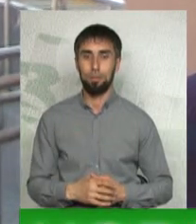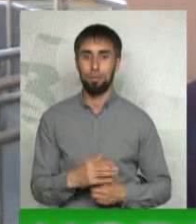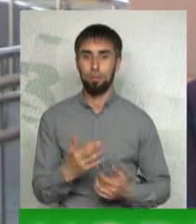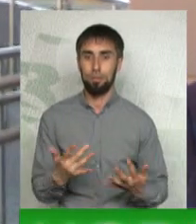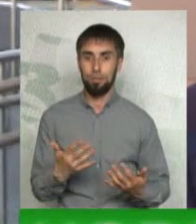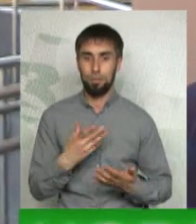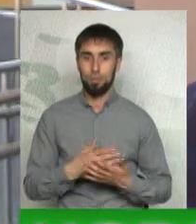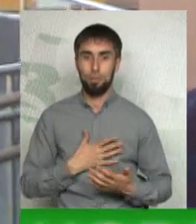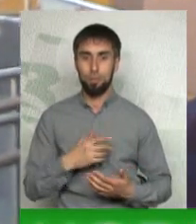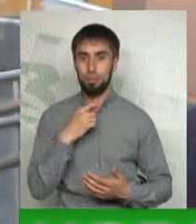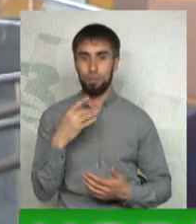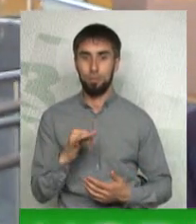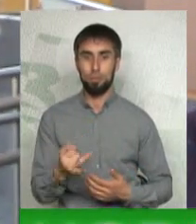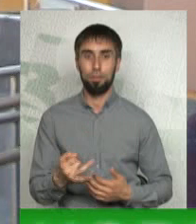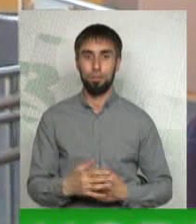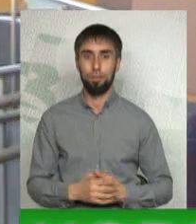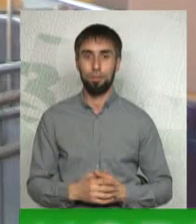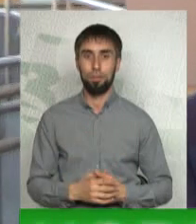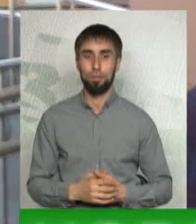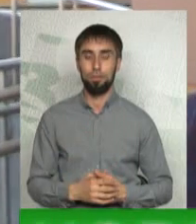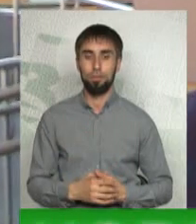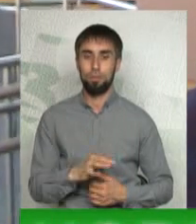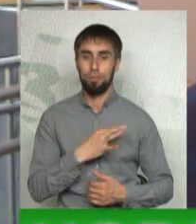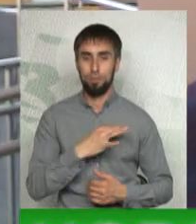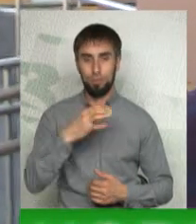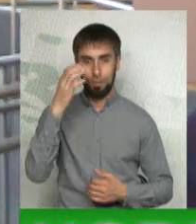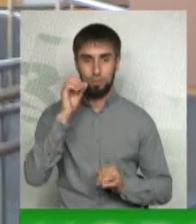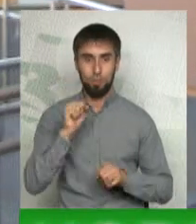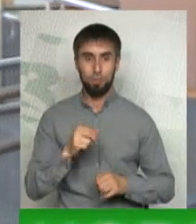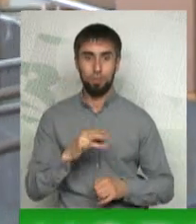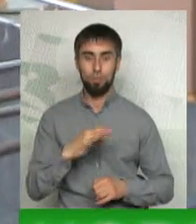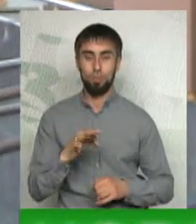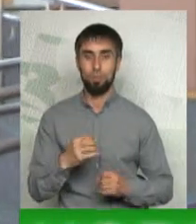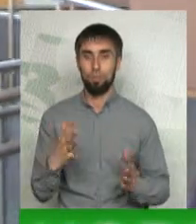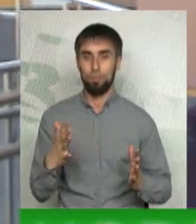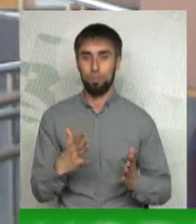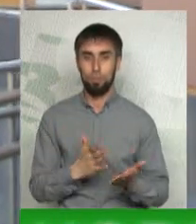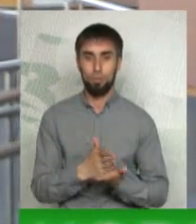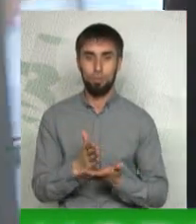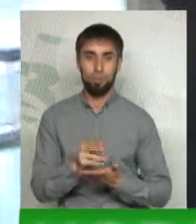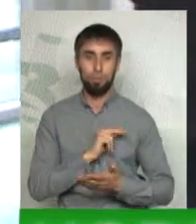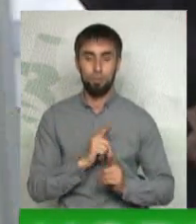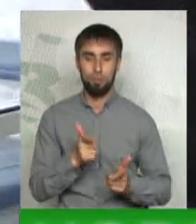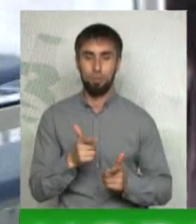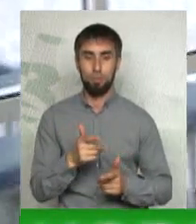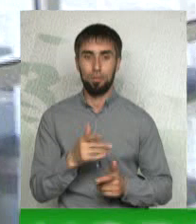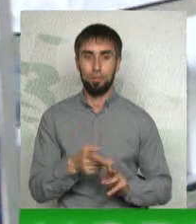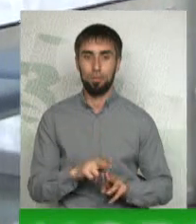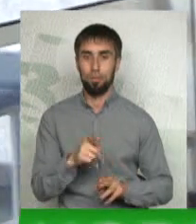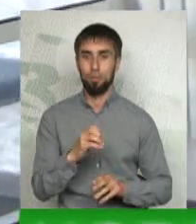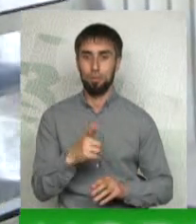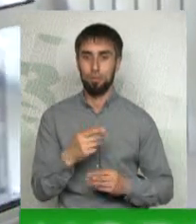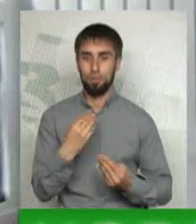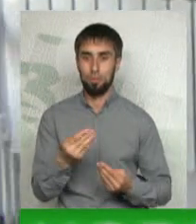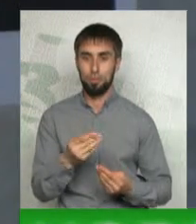востребованное в нашей республике. И с юридическим образованием можно куда больше выборов, куда можно выйти на работу. Нервы перед сдачей ЕГЭ